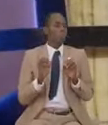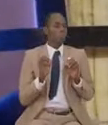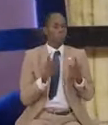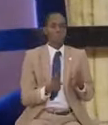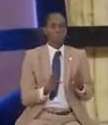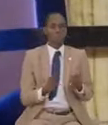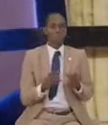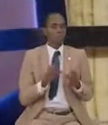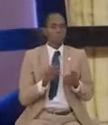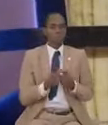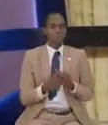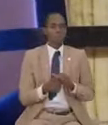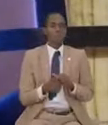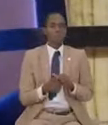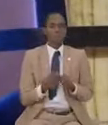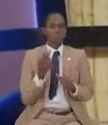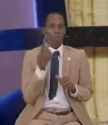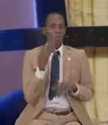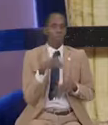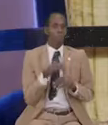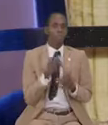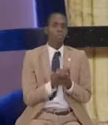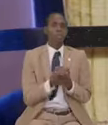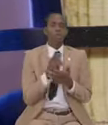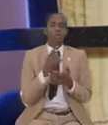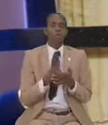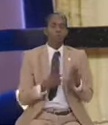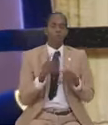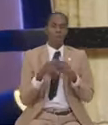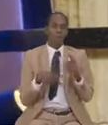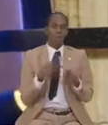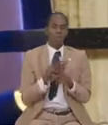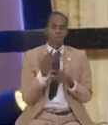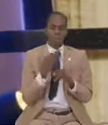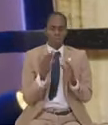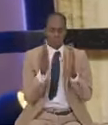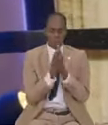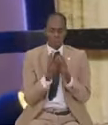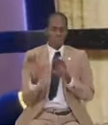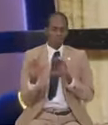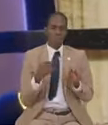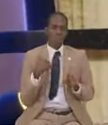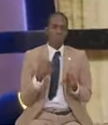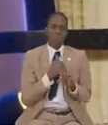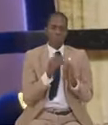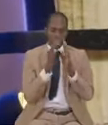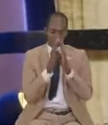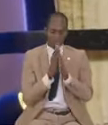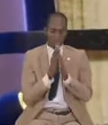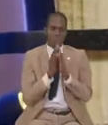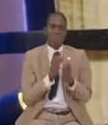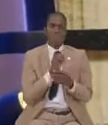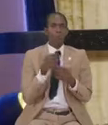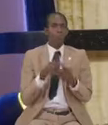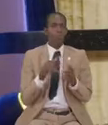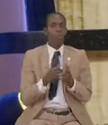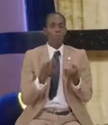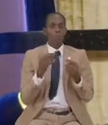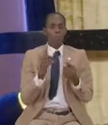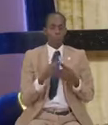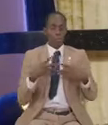apporter d'accord regardez cela quelle prière faisons-nous lorsqu'il s'aille de la guérison comment